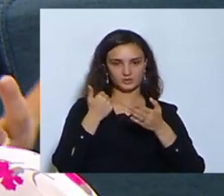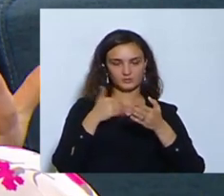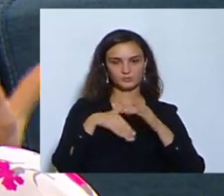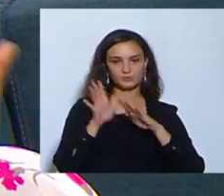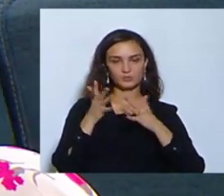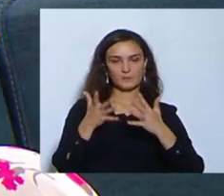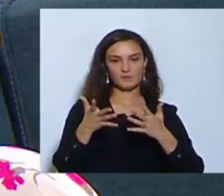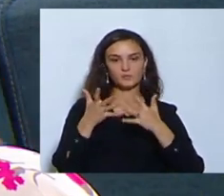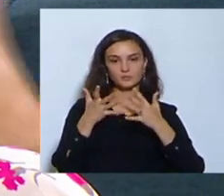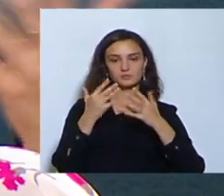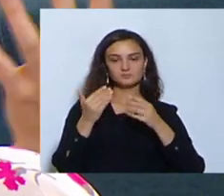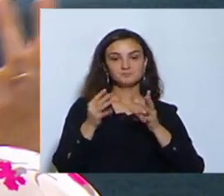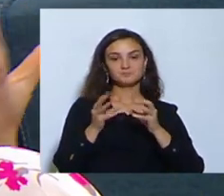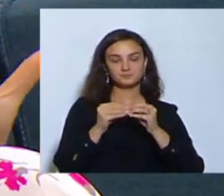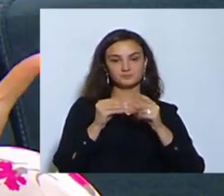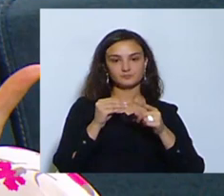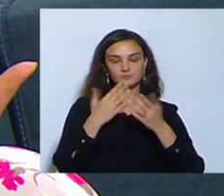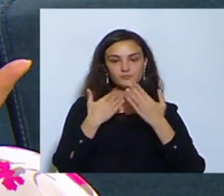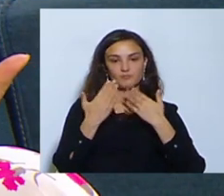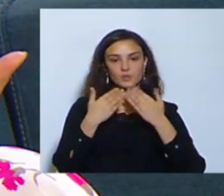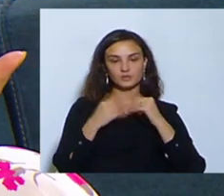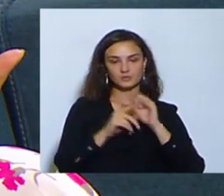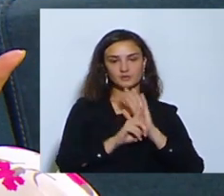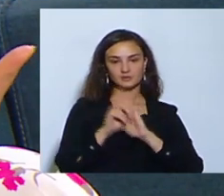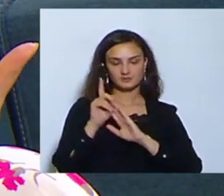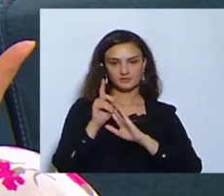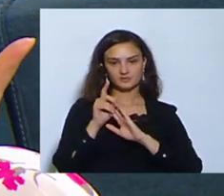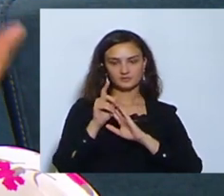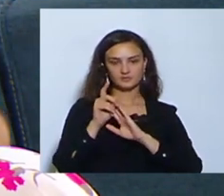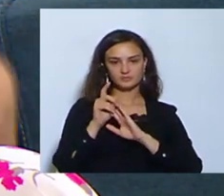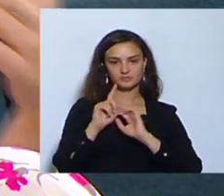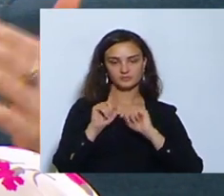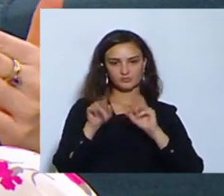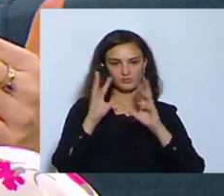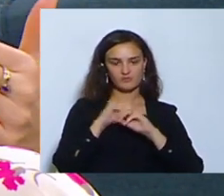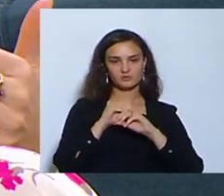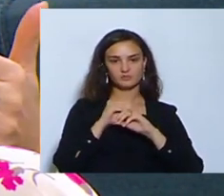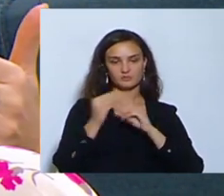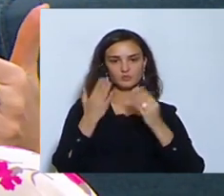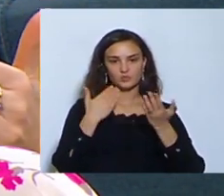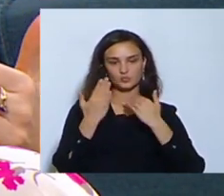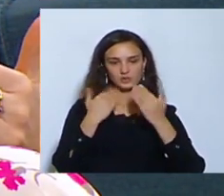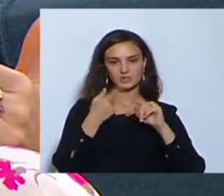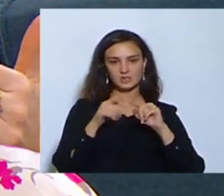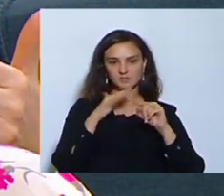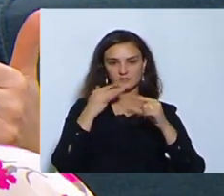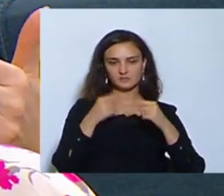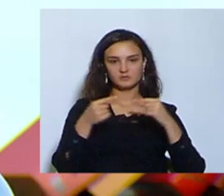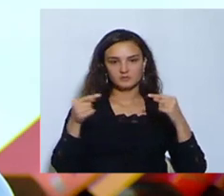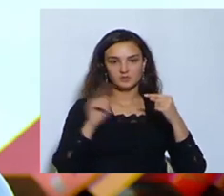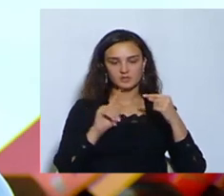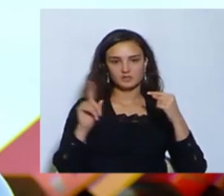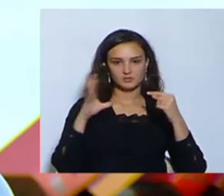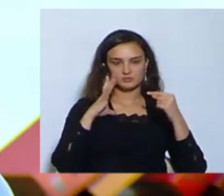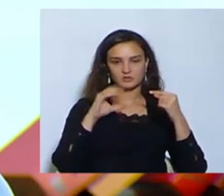უფრო ეფექტურია ამასთან ისეთი ურთიერთობა დავამყაროთ, რომ მოვახდინოთ იმის კომუნიკაცია, რომ მას ძალიან ბევრი სხვა ღირსება